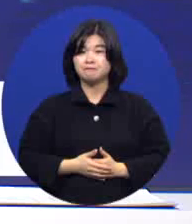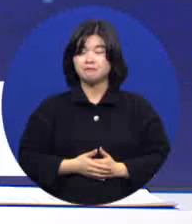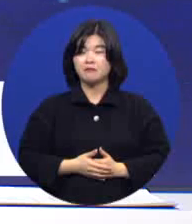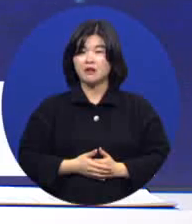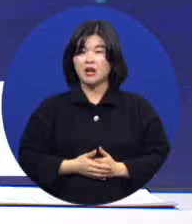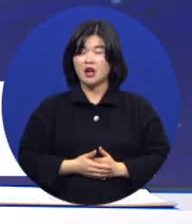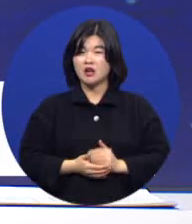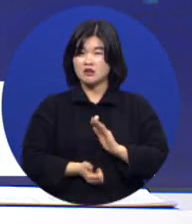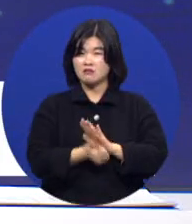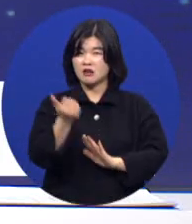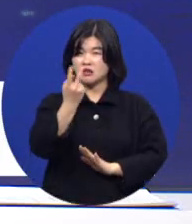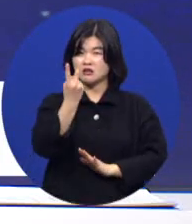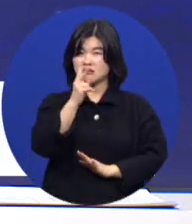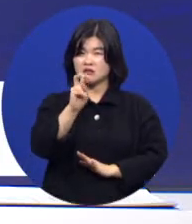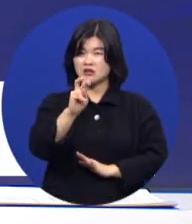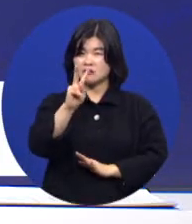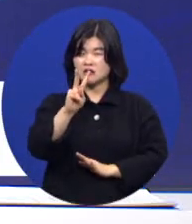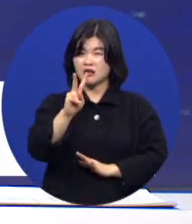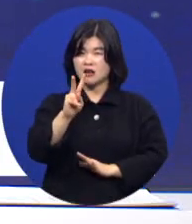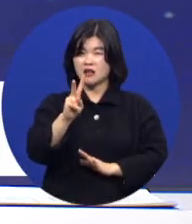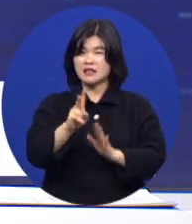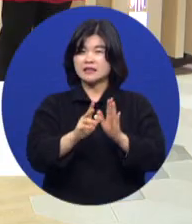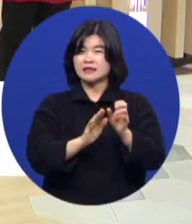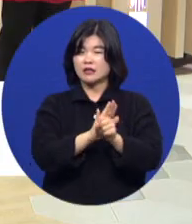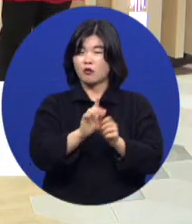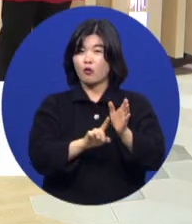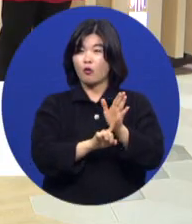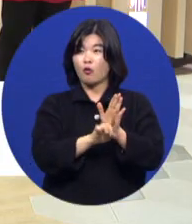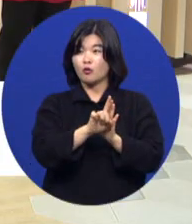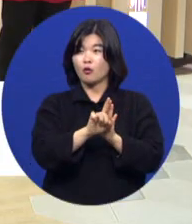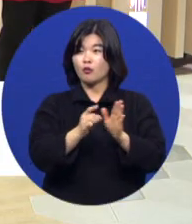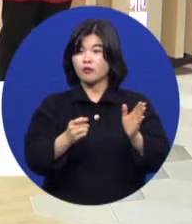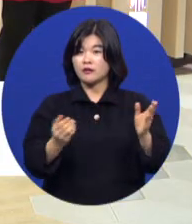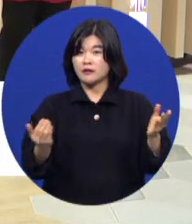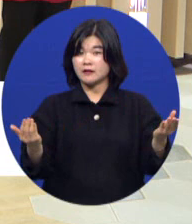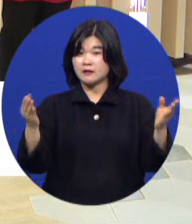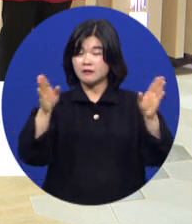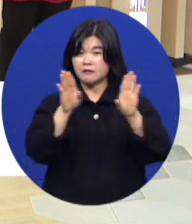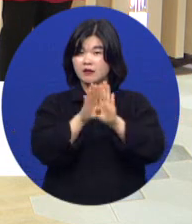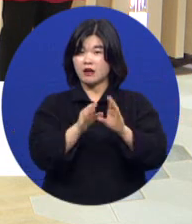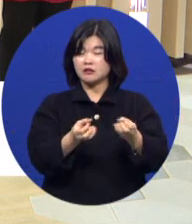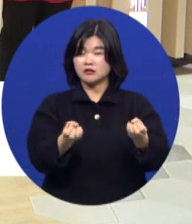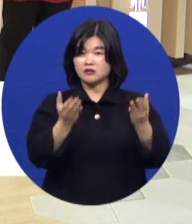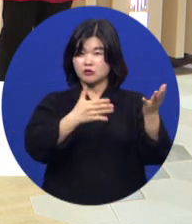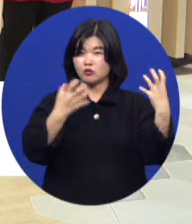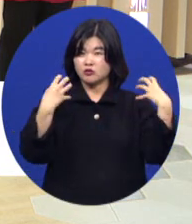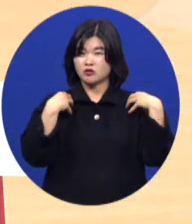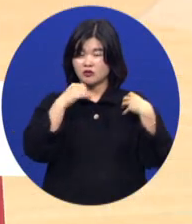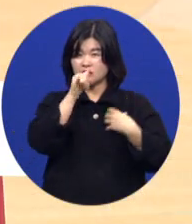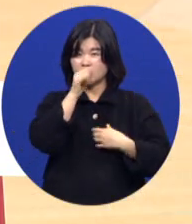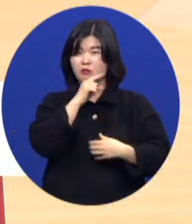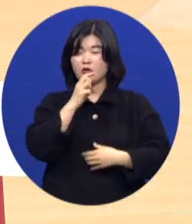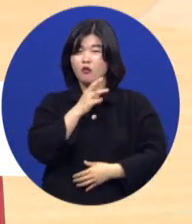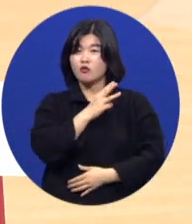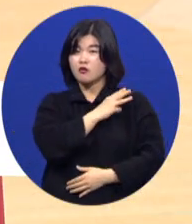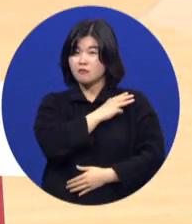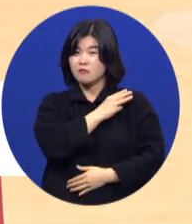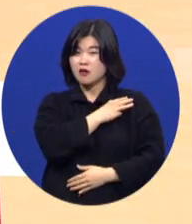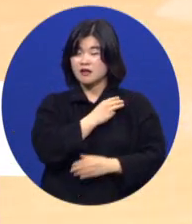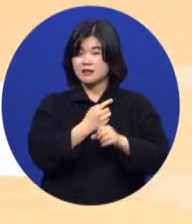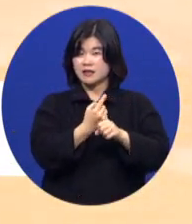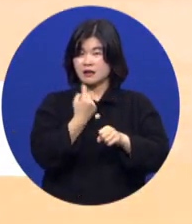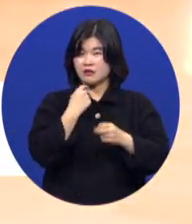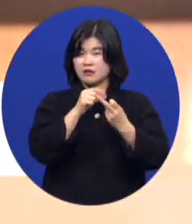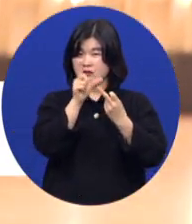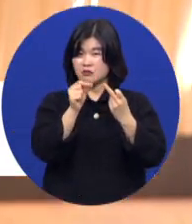희망 2022 나눔 캠페인 사랑 형도 타파 폐막식 의 제주도청 에서 흘렸습니다 제주 사회복지공동모금회 가 지난해